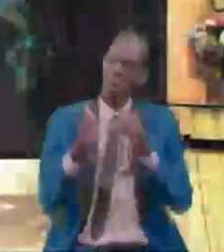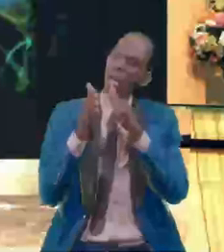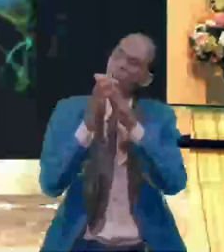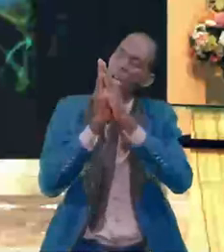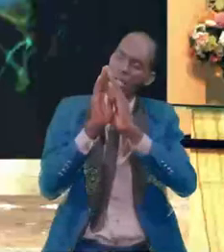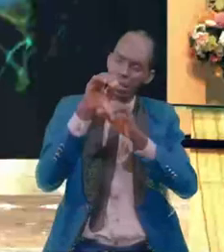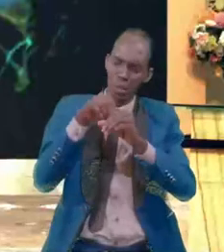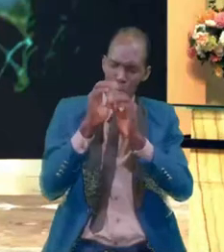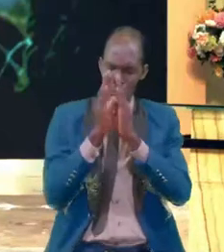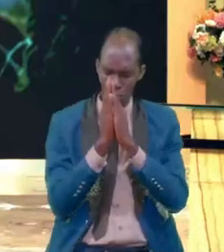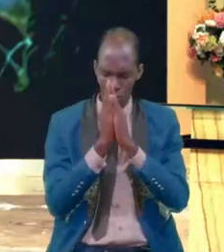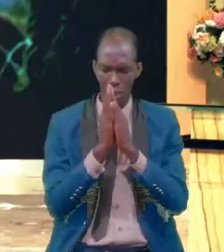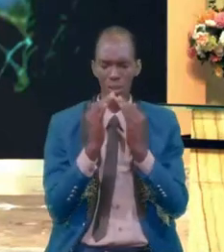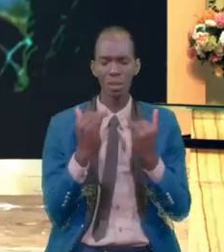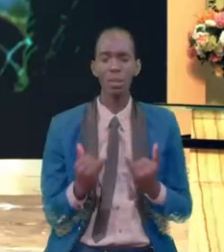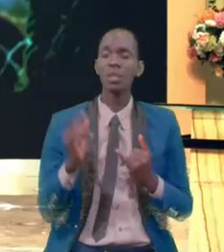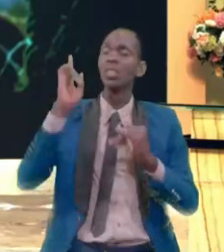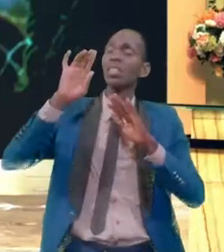Il nous a donné la promesse.